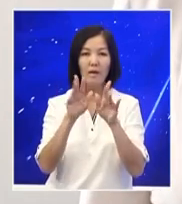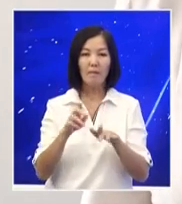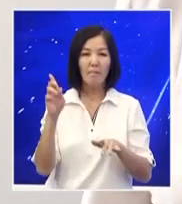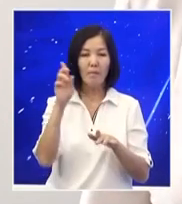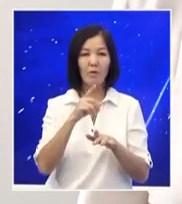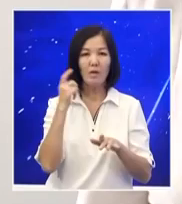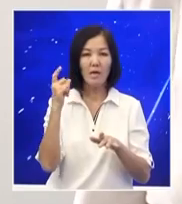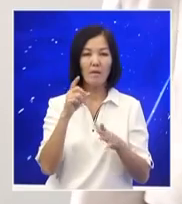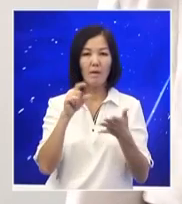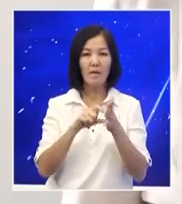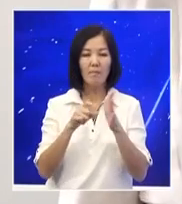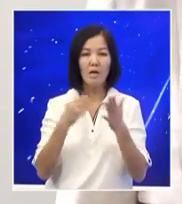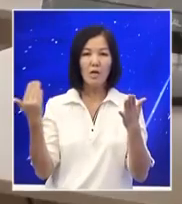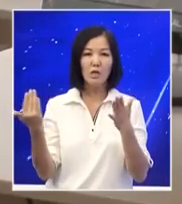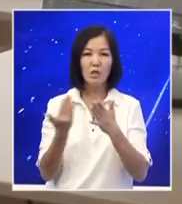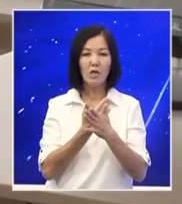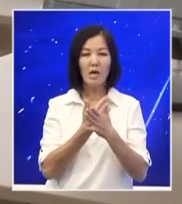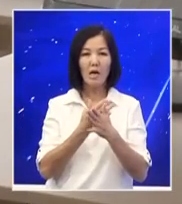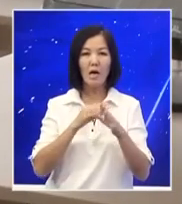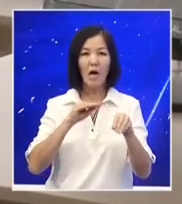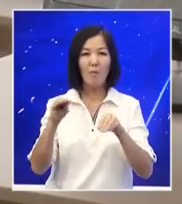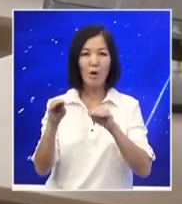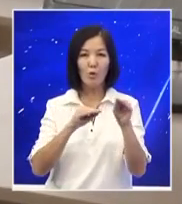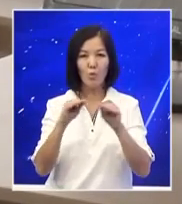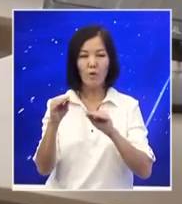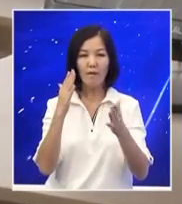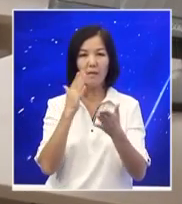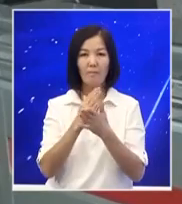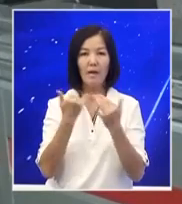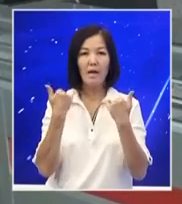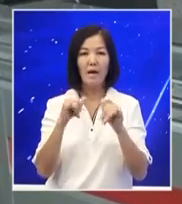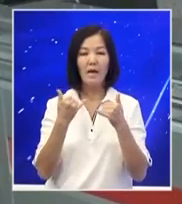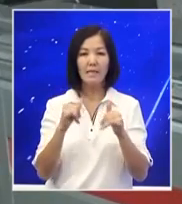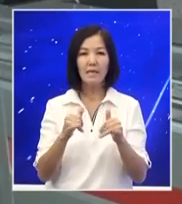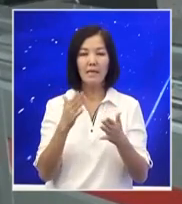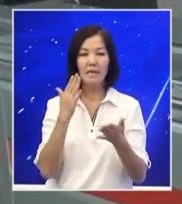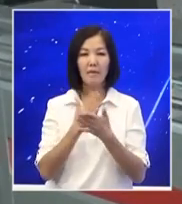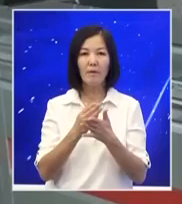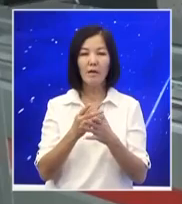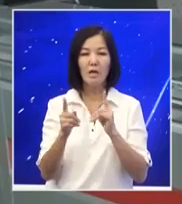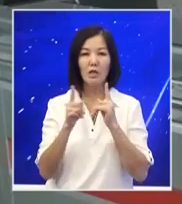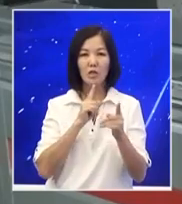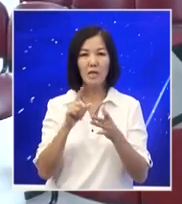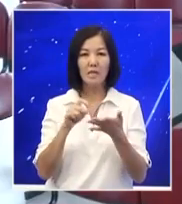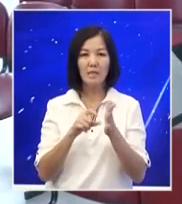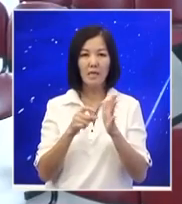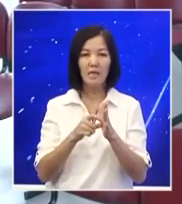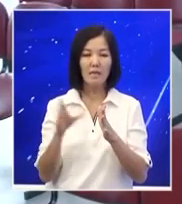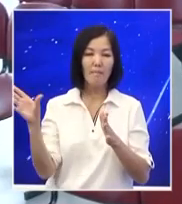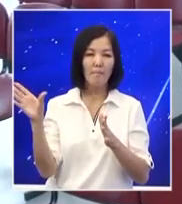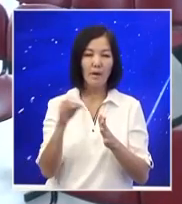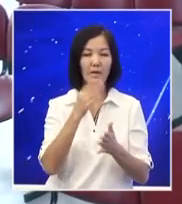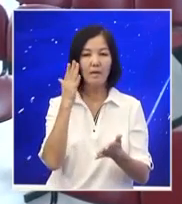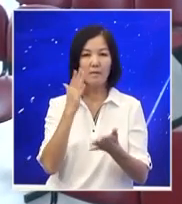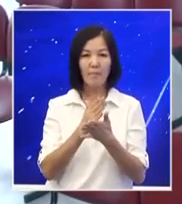биология, химия кабинеттері заман талабына сай жабдықталған. Асханада ат шаптырым, ал жиналыс салыда керекті